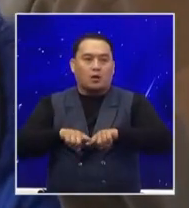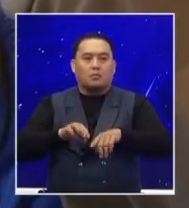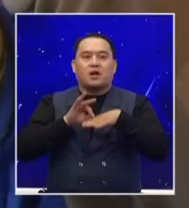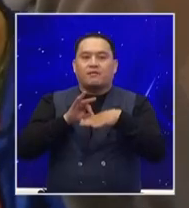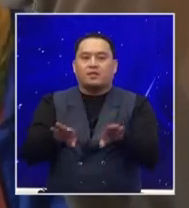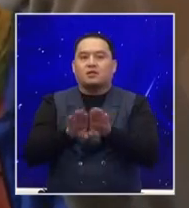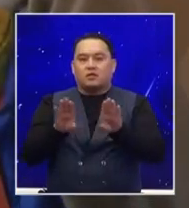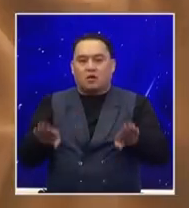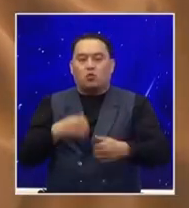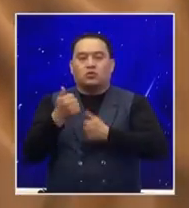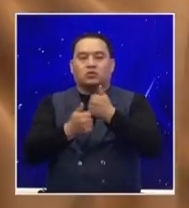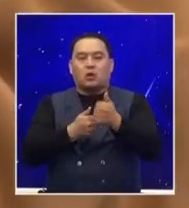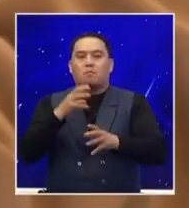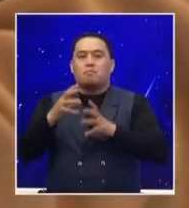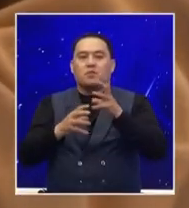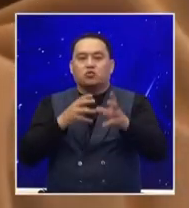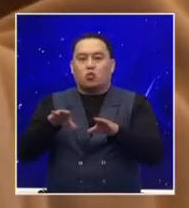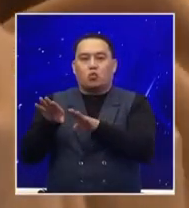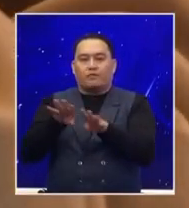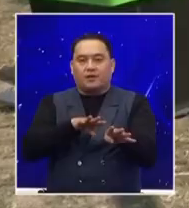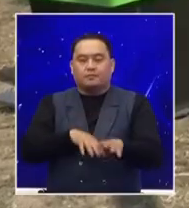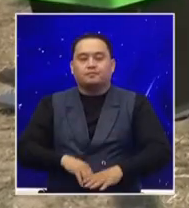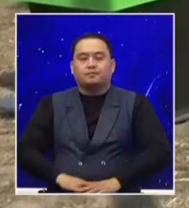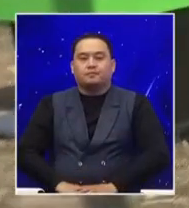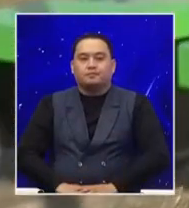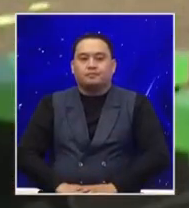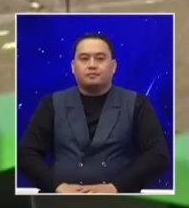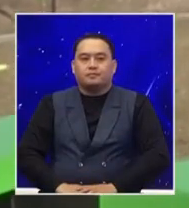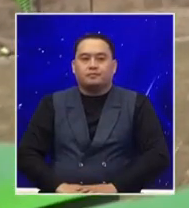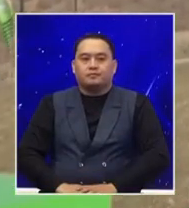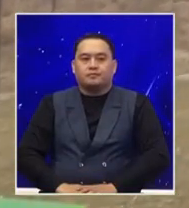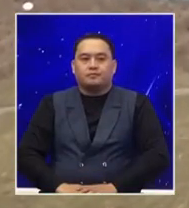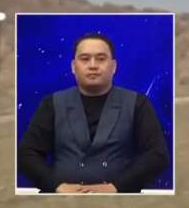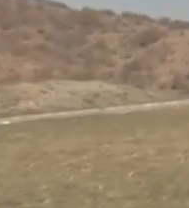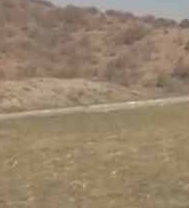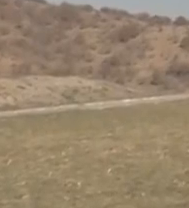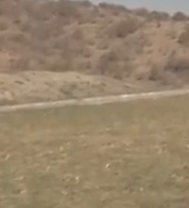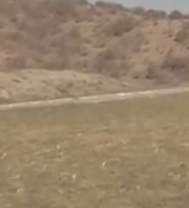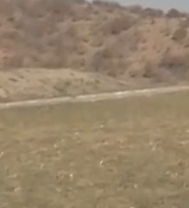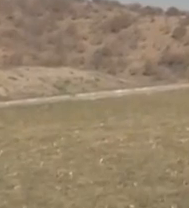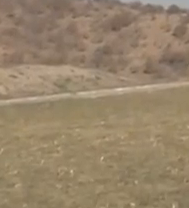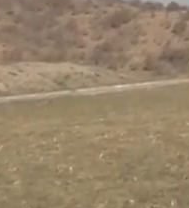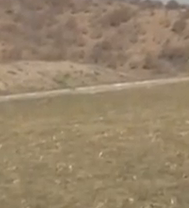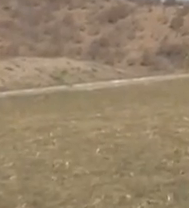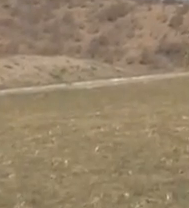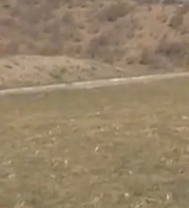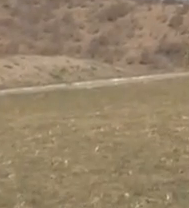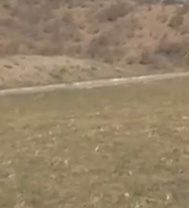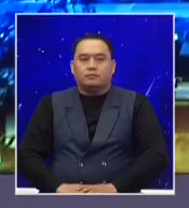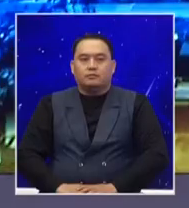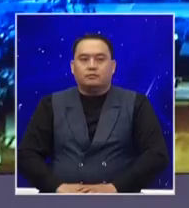провести подобное состязание на международном уровне. Еламан Раймбеков, Курманжан Касымжанұлы, Аманжол Жункешев, телеканал Жетысу.